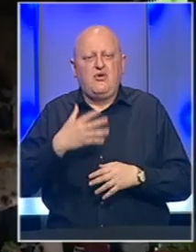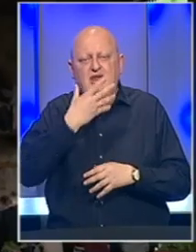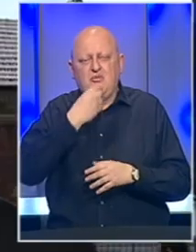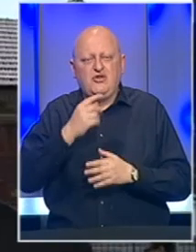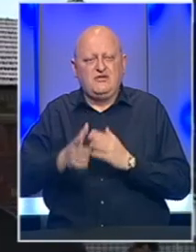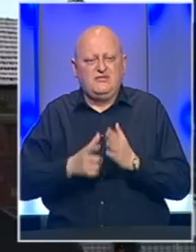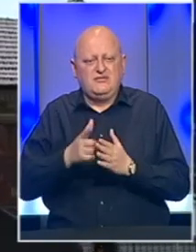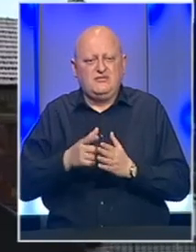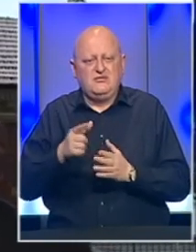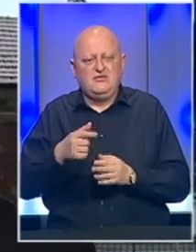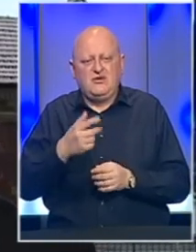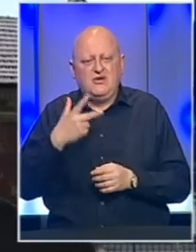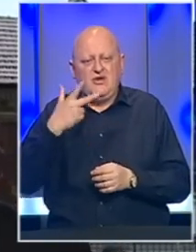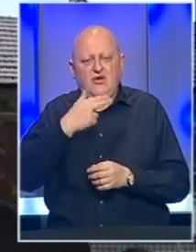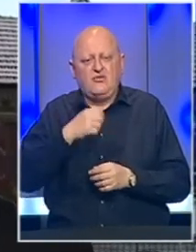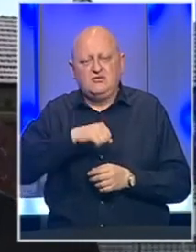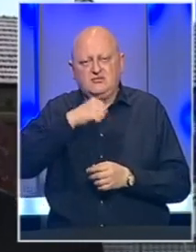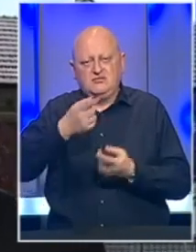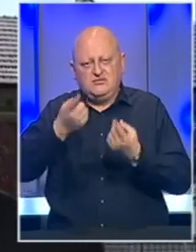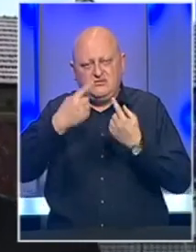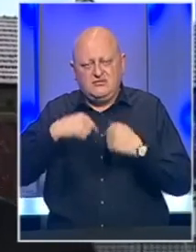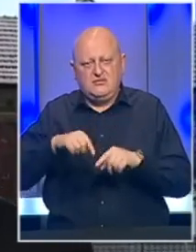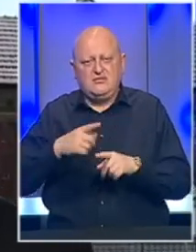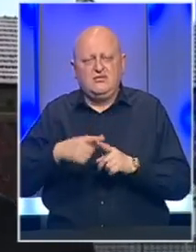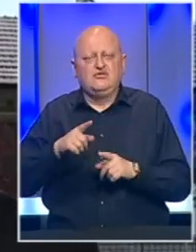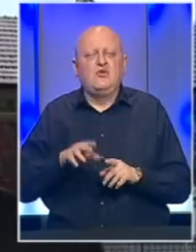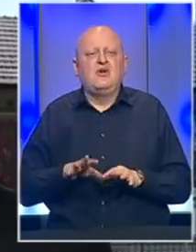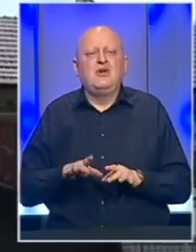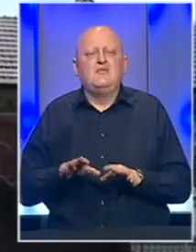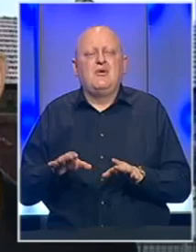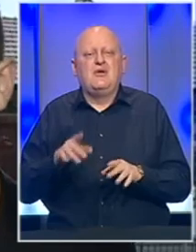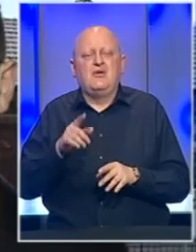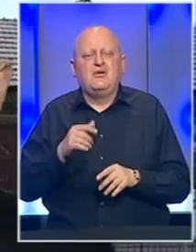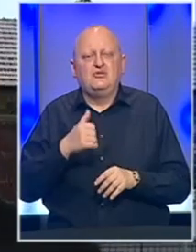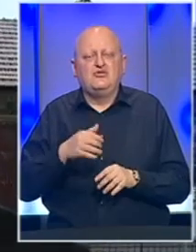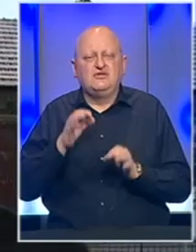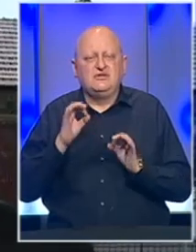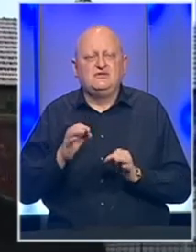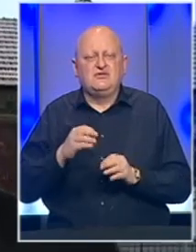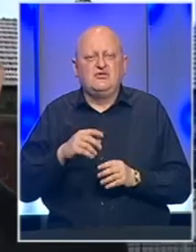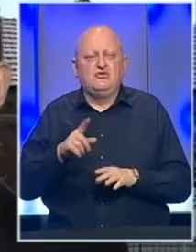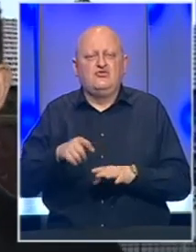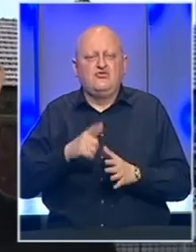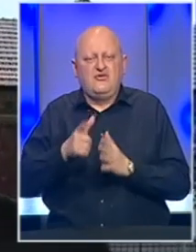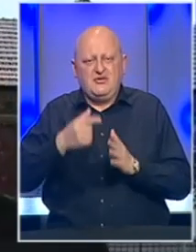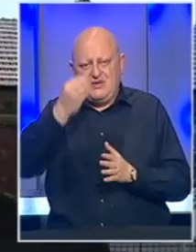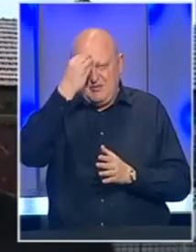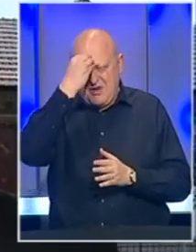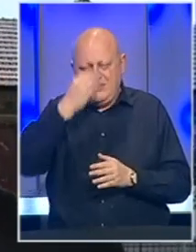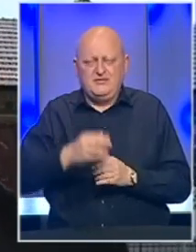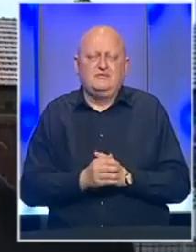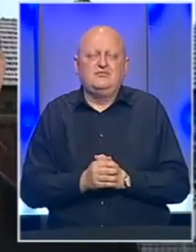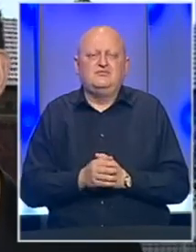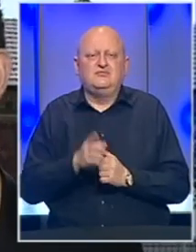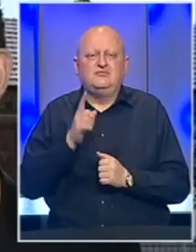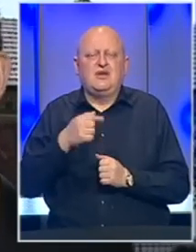vremena. Ova ramazanski Bajram je posebna radi ove pandemije, sve ovo ćemo sigurno dugo vremena pamtiti. I